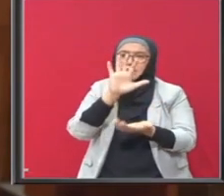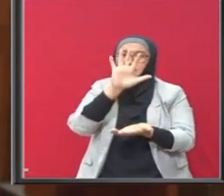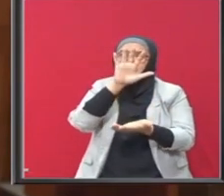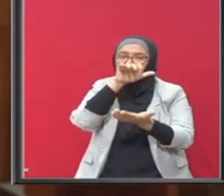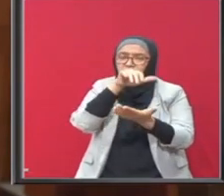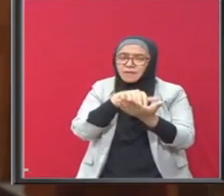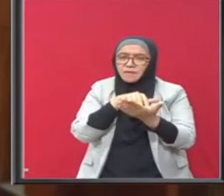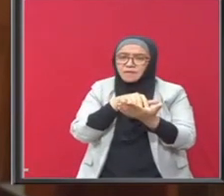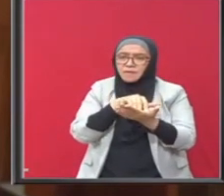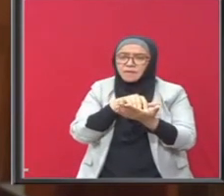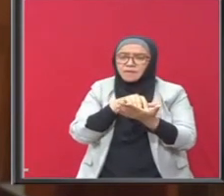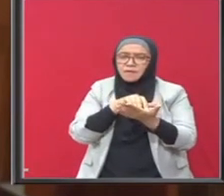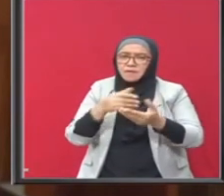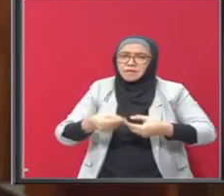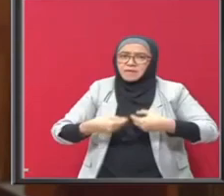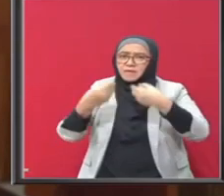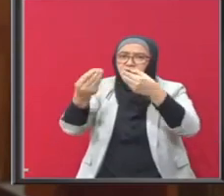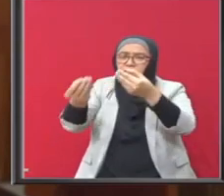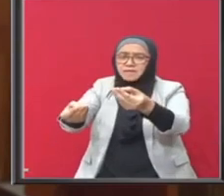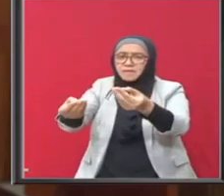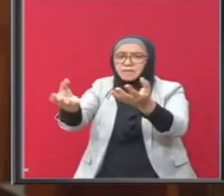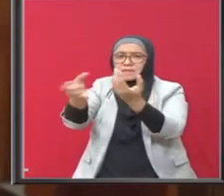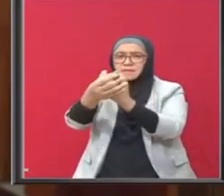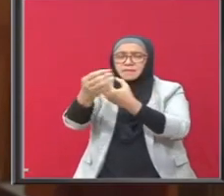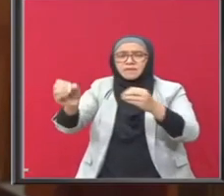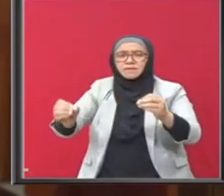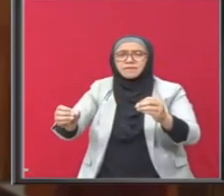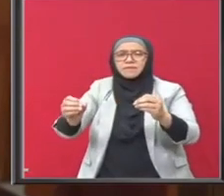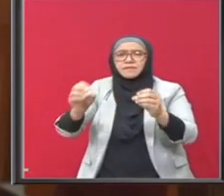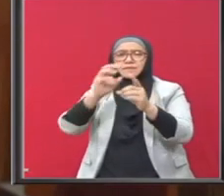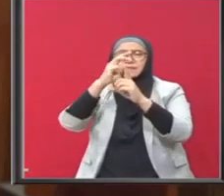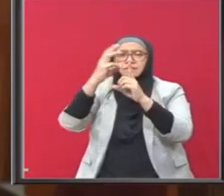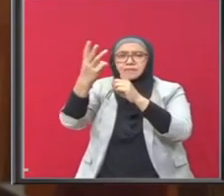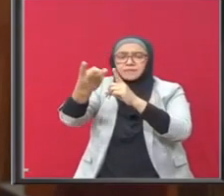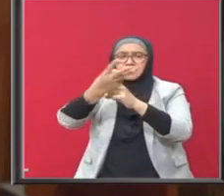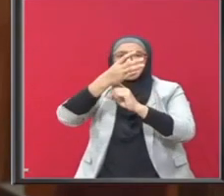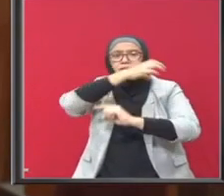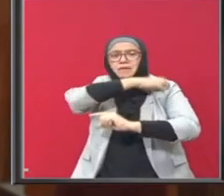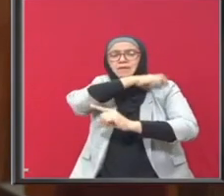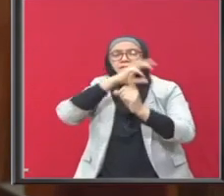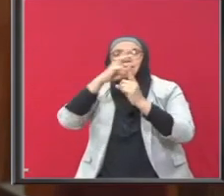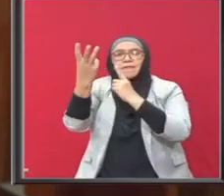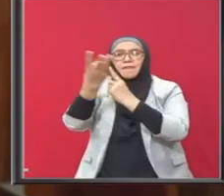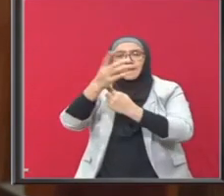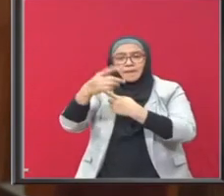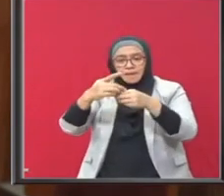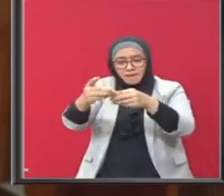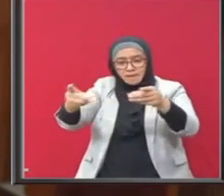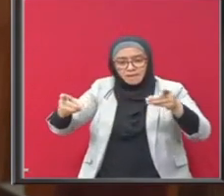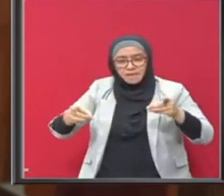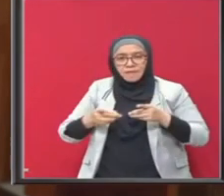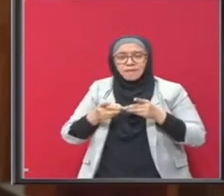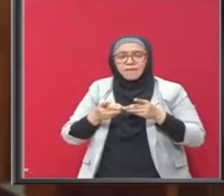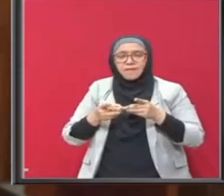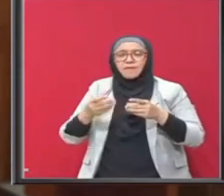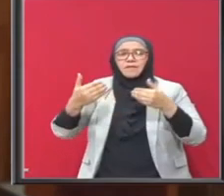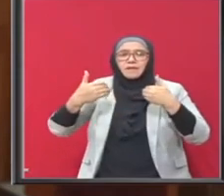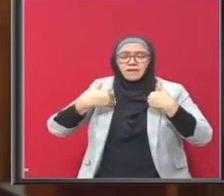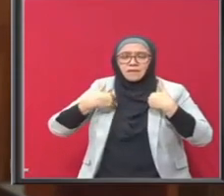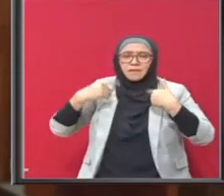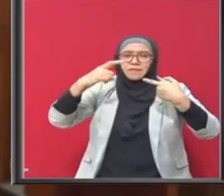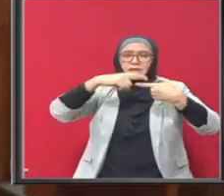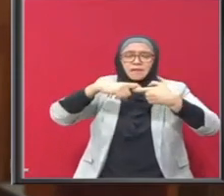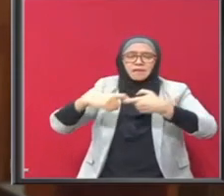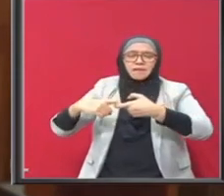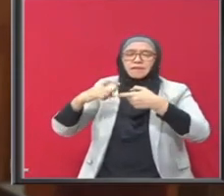5230 kita Salurkan kepada pejabat jcm atau pegawai kebajikan daerah dan ada juga yang berkaitan dengan bakul makanan